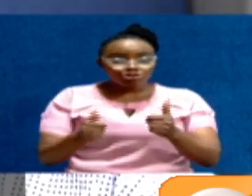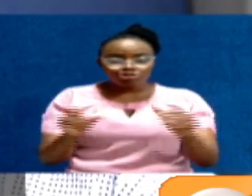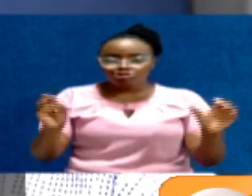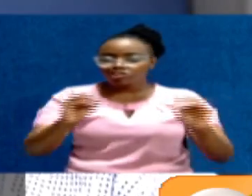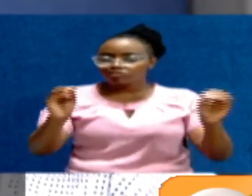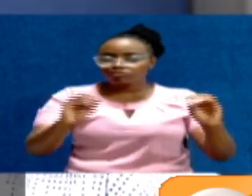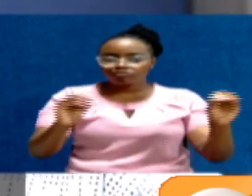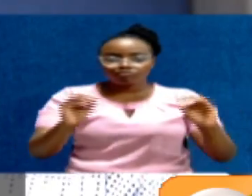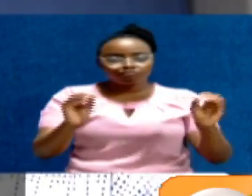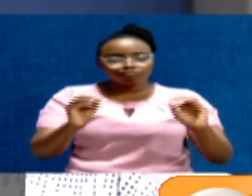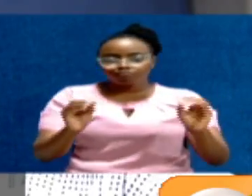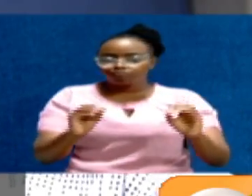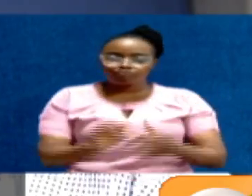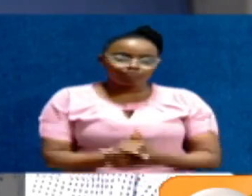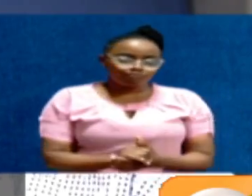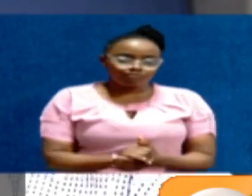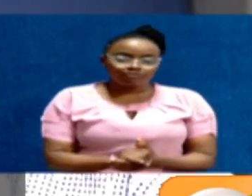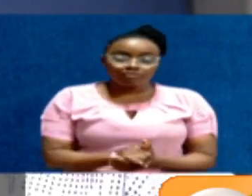solution.